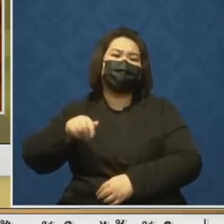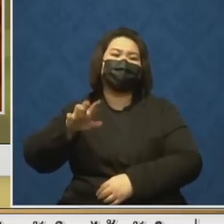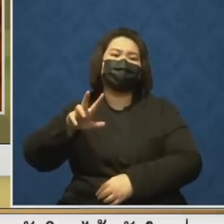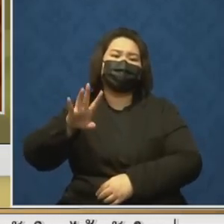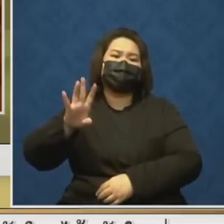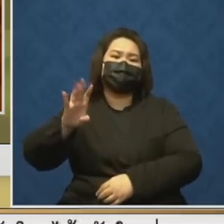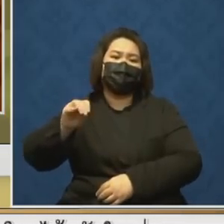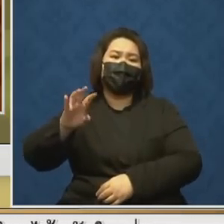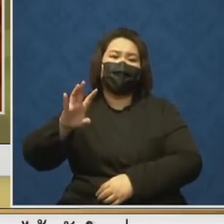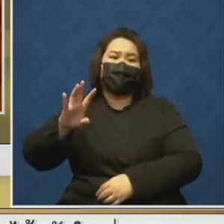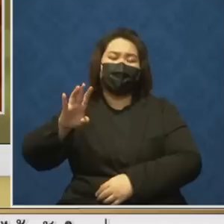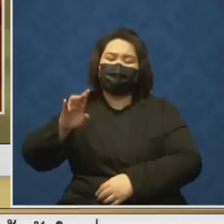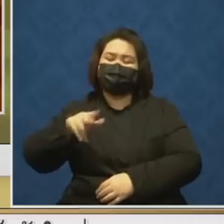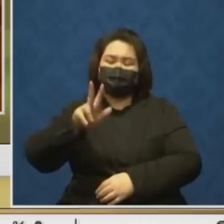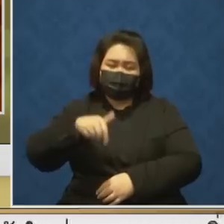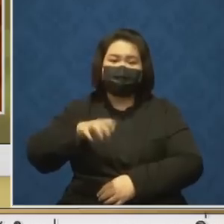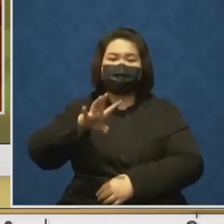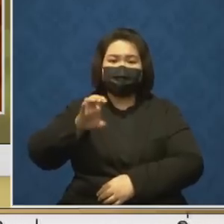5 บาท